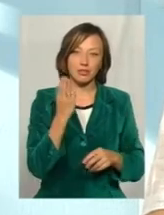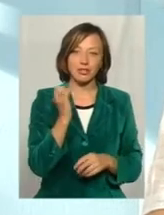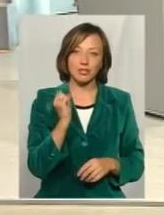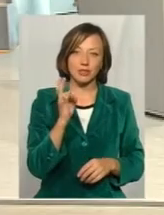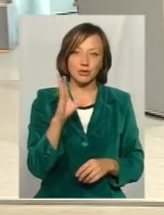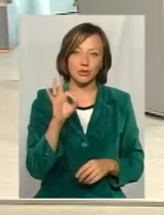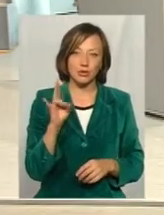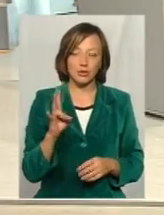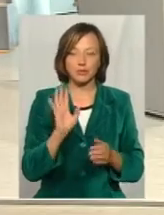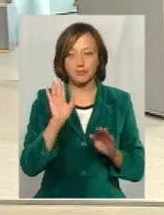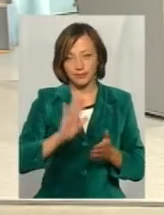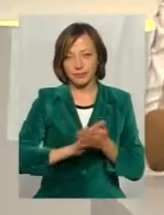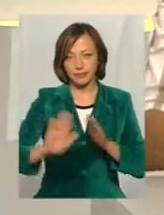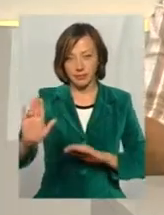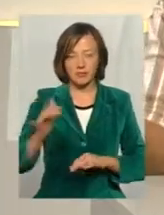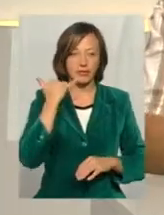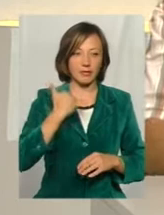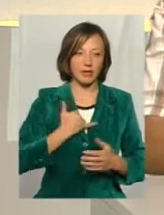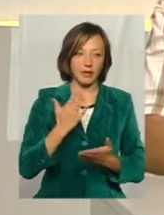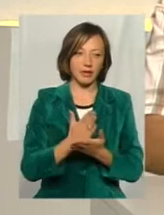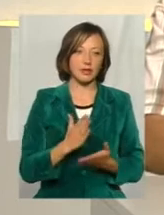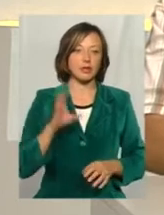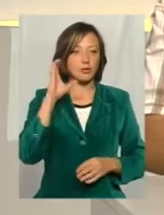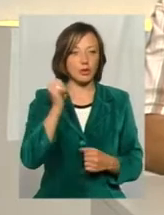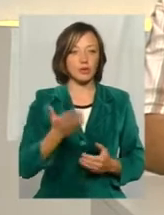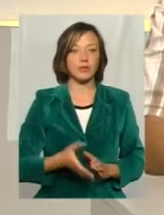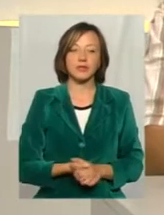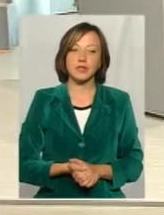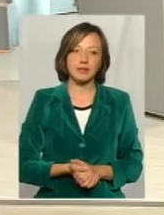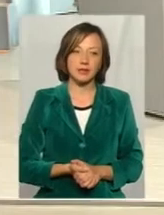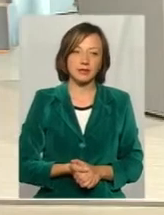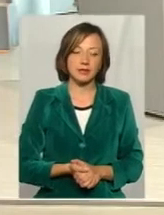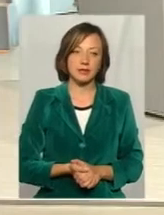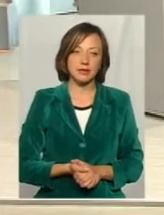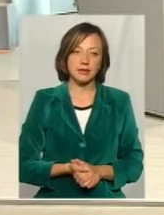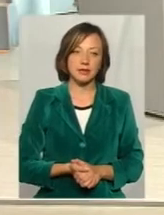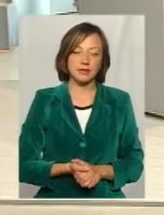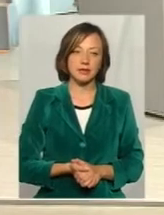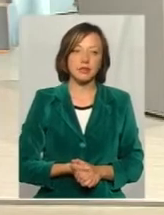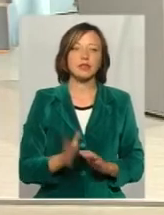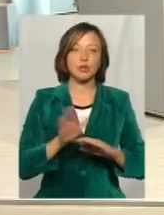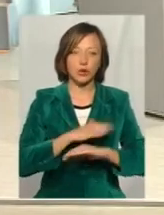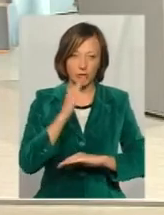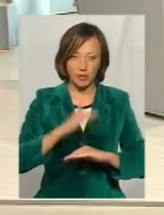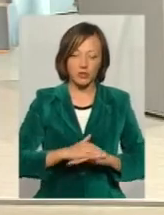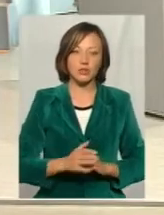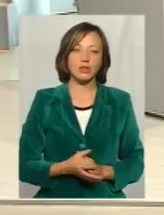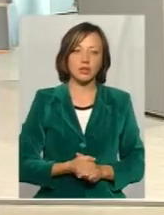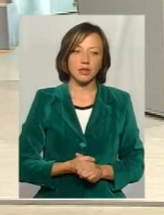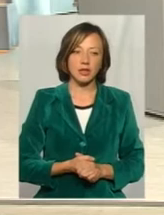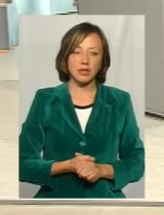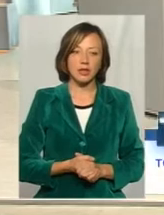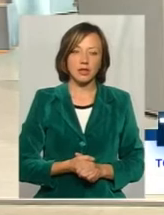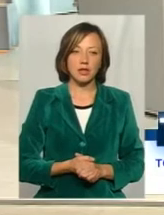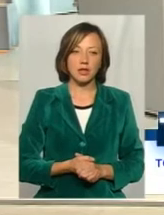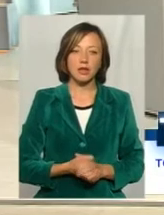знову ж таки, ставимо 3 крапочки, у нас ще один дзвіночок. Добрий вечір. Добрий вечір. Добрий вечір, мов слухаю. Ви